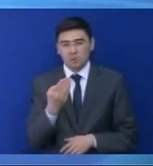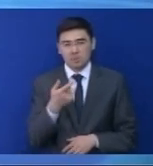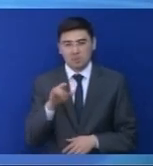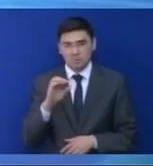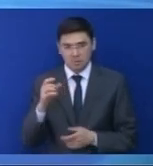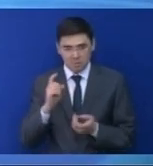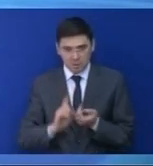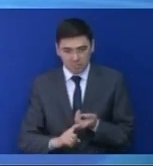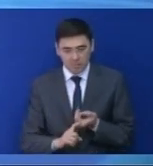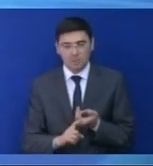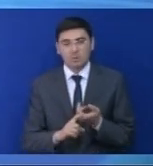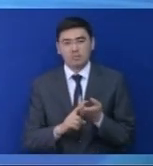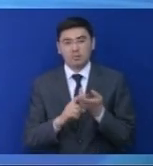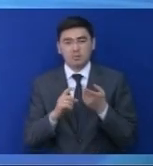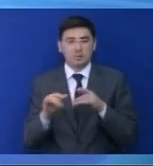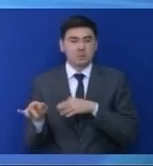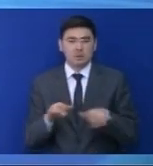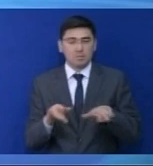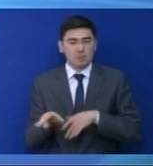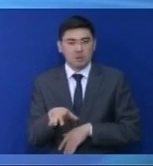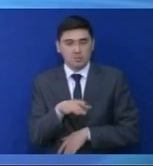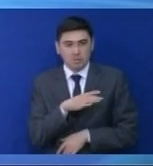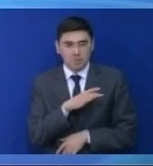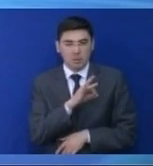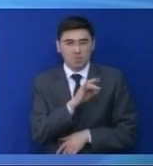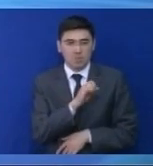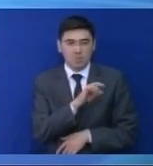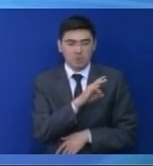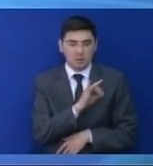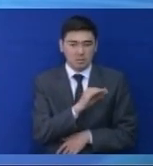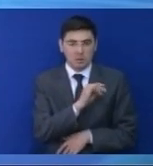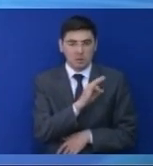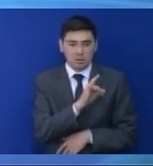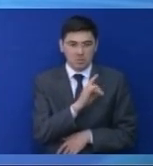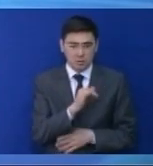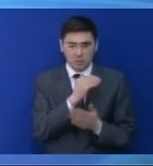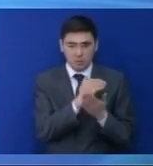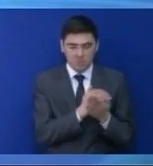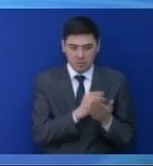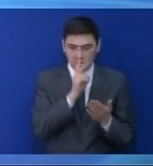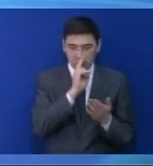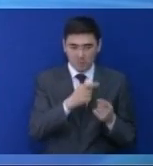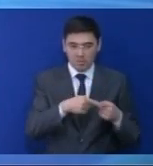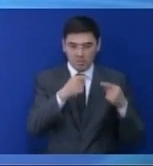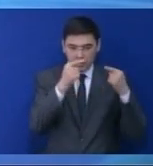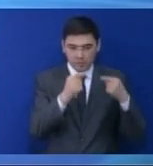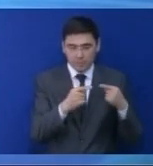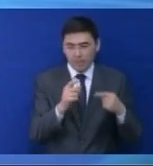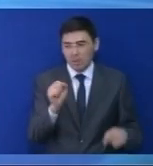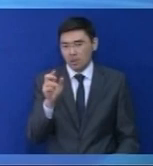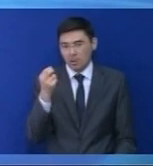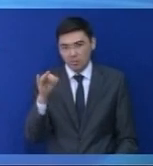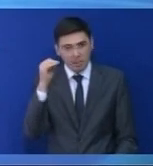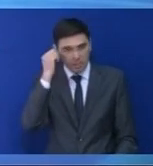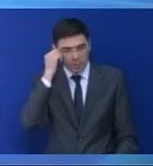бірқатар іс-шаралар өтті. Ауқымды шара елбасының рухани жаңғыру болашаққа бағдар бағдарламасының 2 жылдығына арналған. Ұлабайдың ескерткішіне гүл